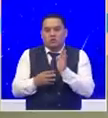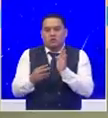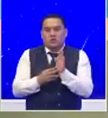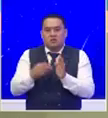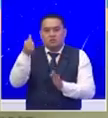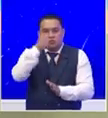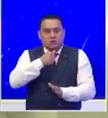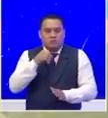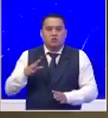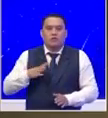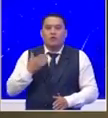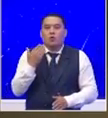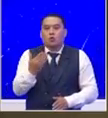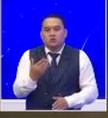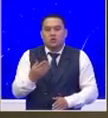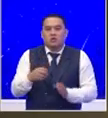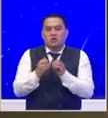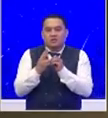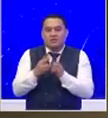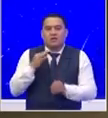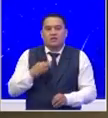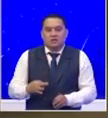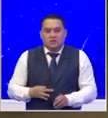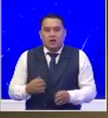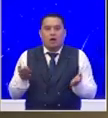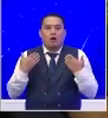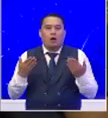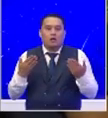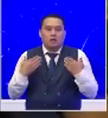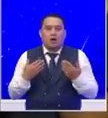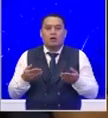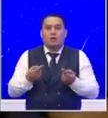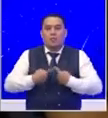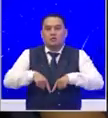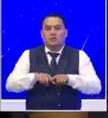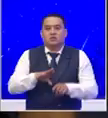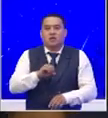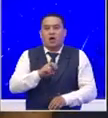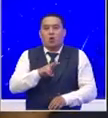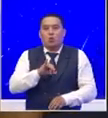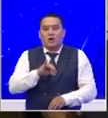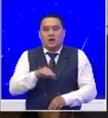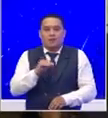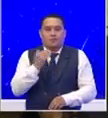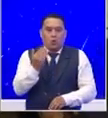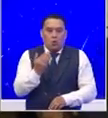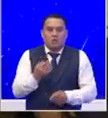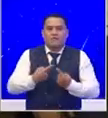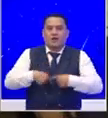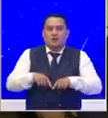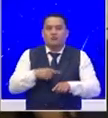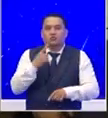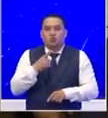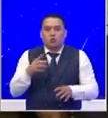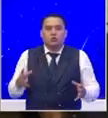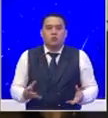мужчина 1979 года рождения и его 12-летний сын отдыхали на базе отдыха «Сауле». Ведомстве также